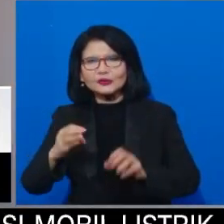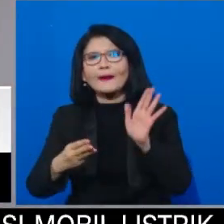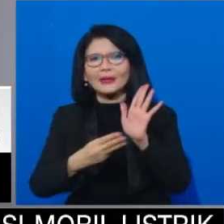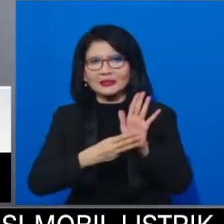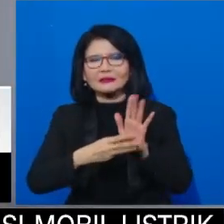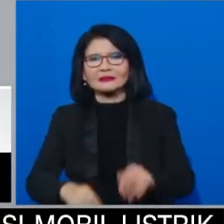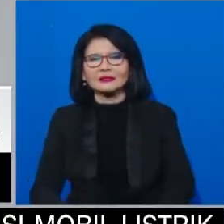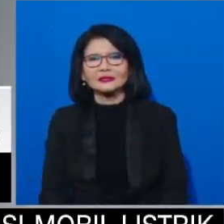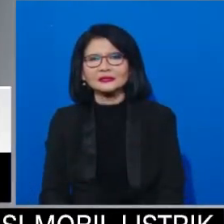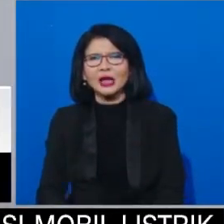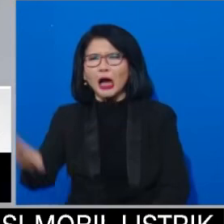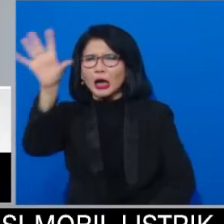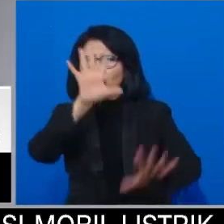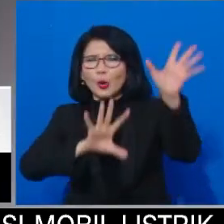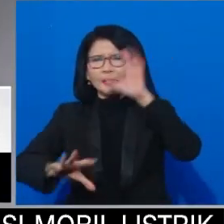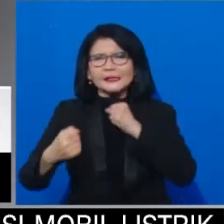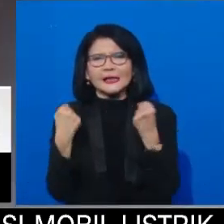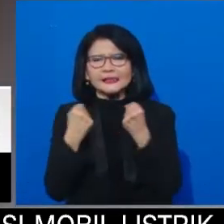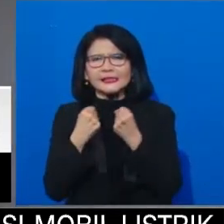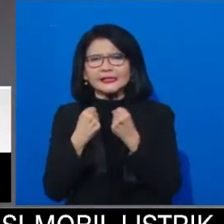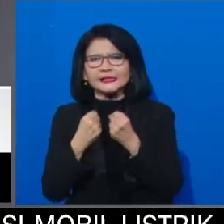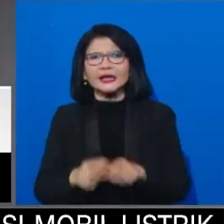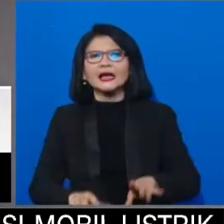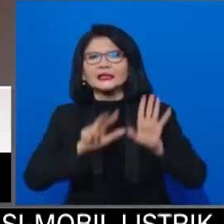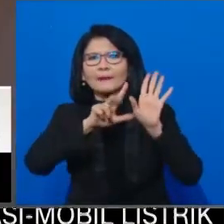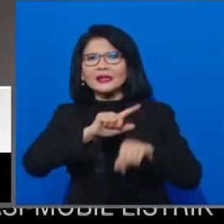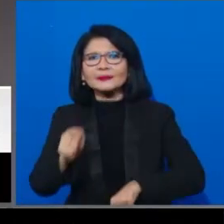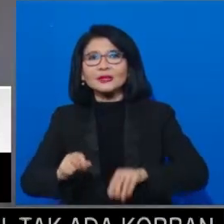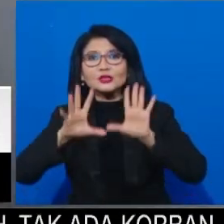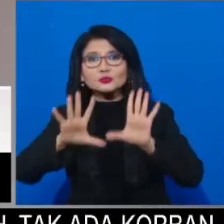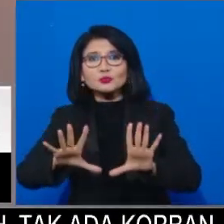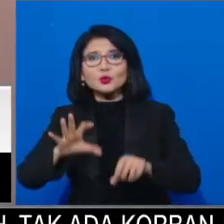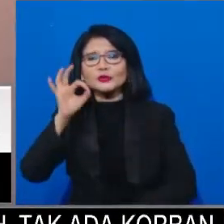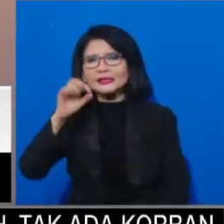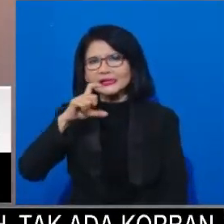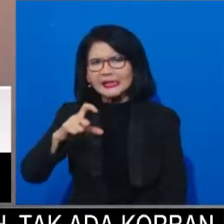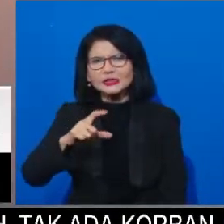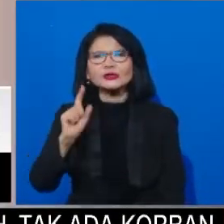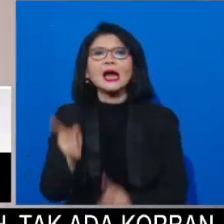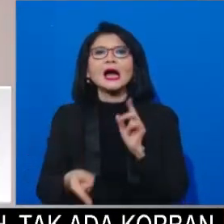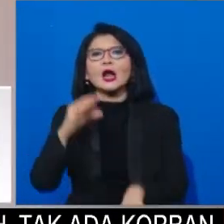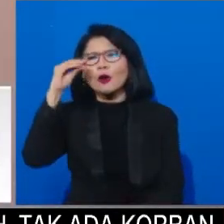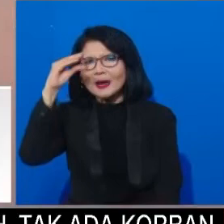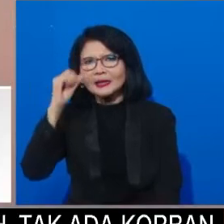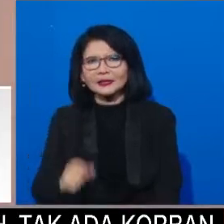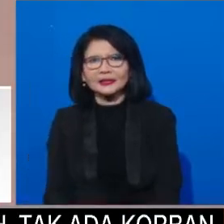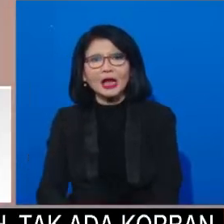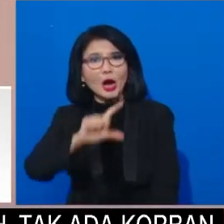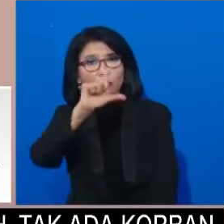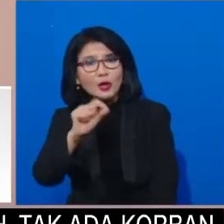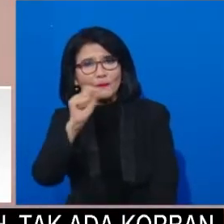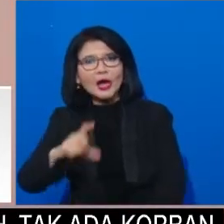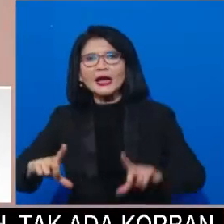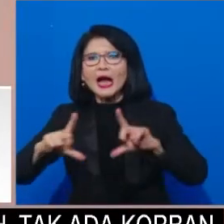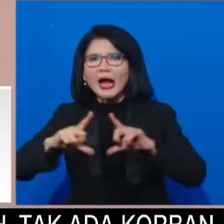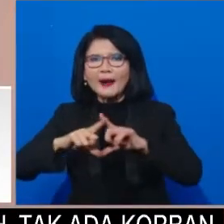laut. Cuaca dingin di Grasberg bisa mencapai 8 hingga 10 derajat Celcius pada pagi hari. Pada bulan tertentu seperti April,